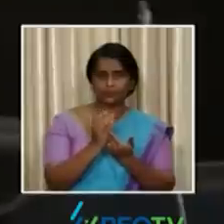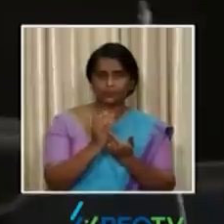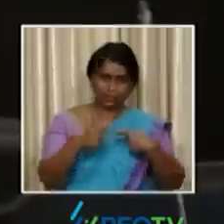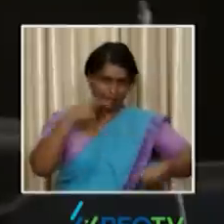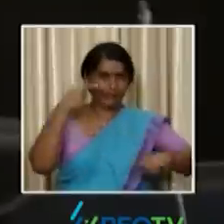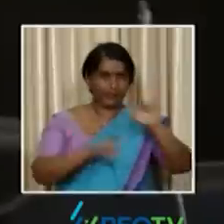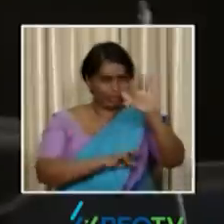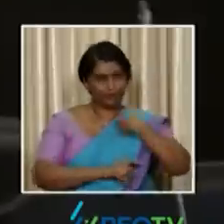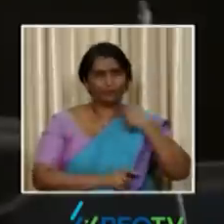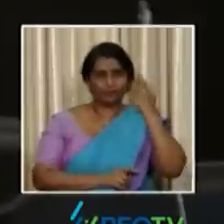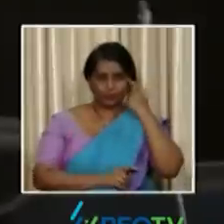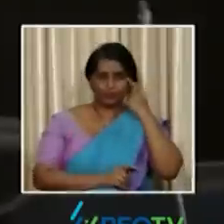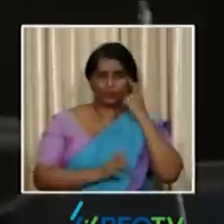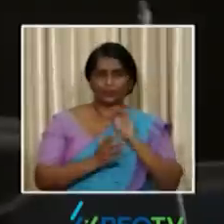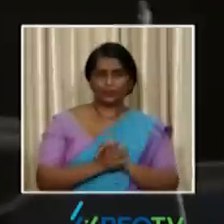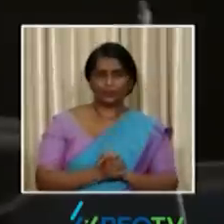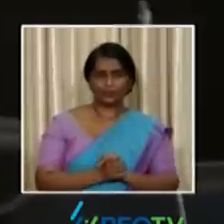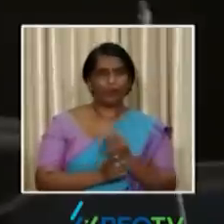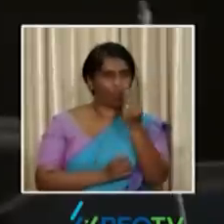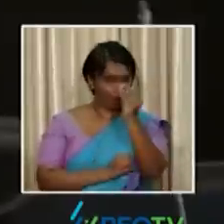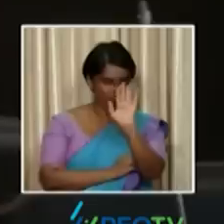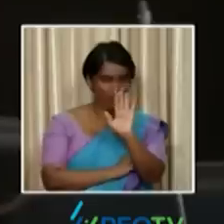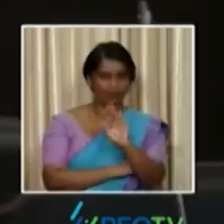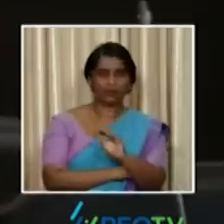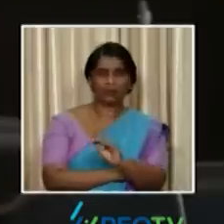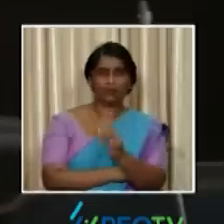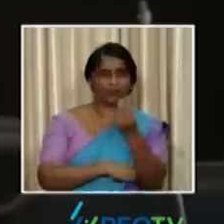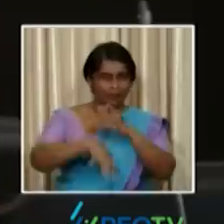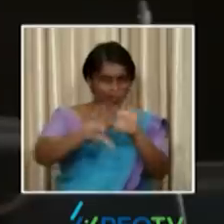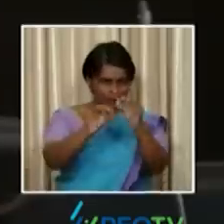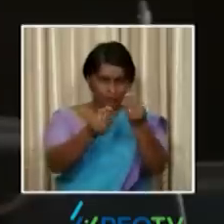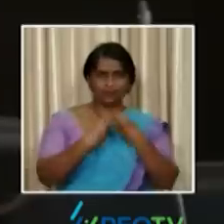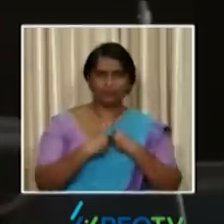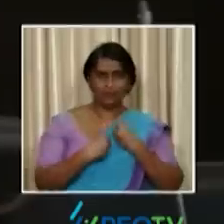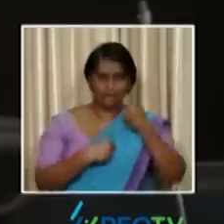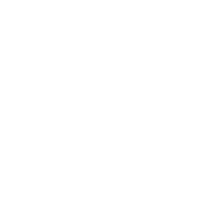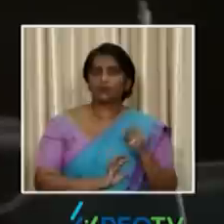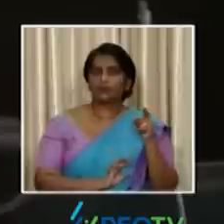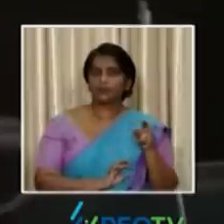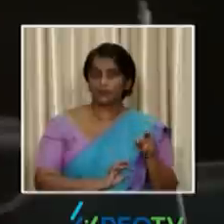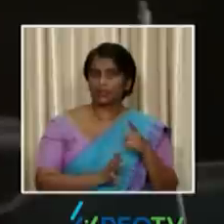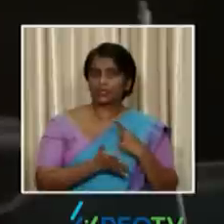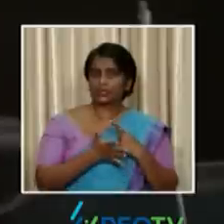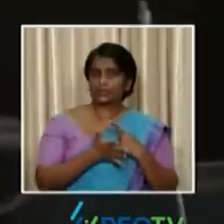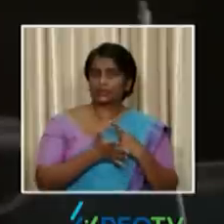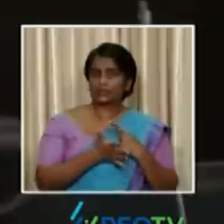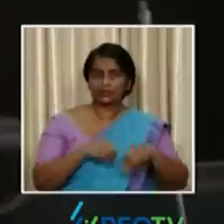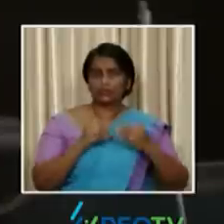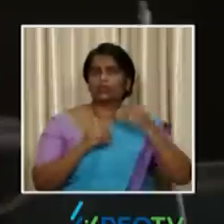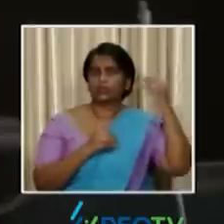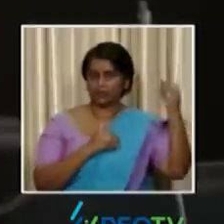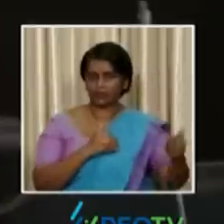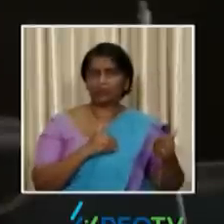ඇත්ත මම දන්නවා. මම ලකුණම ඔය කරුණු කියන්නේ. නෑ නෑ පොඩ්ඩක් ඉන්න ගරු කතානායකතුමා තප්පර 30ක් දෙන්න වැඩගත් ප්‍රශ්නයක් අහන්න හදන. ඡන්දේ කල්